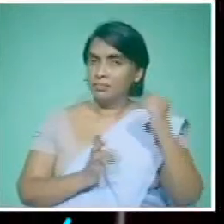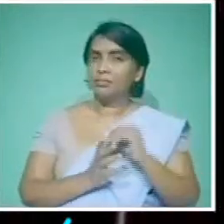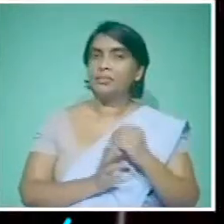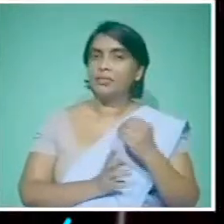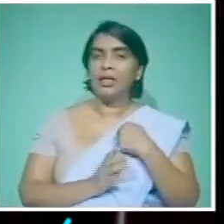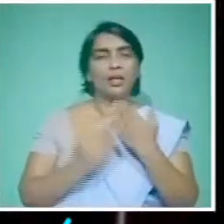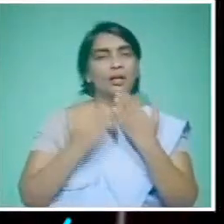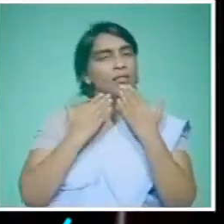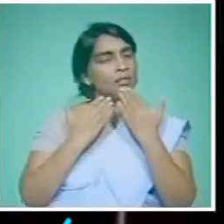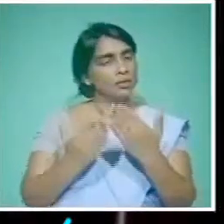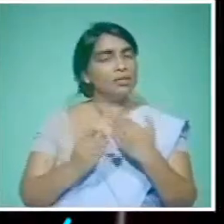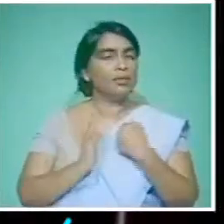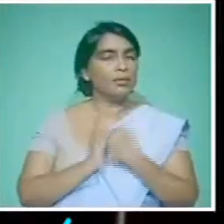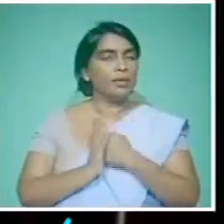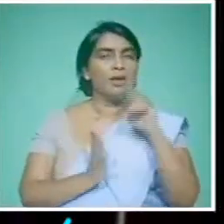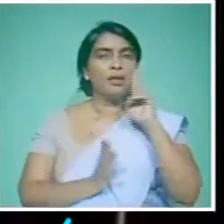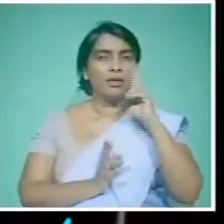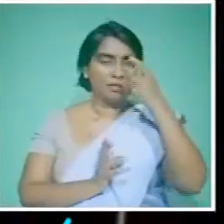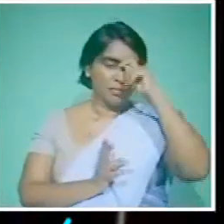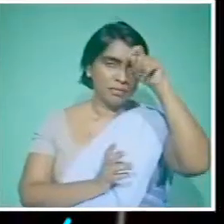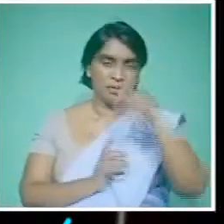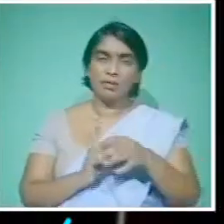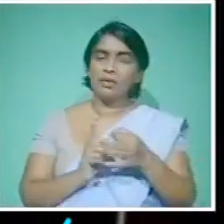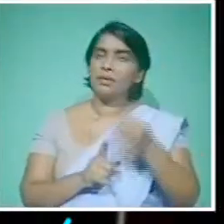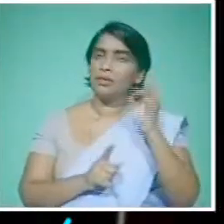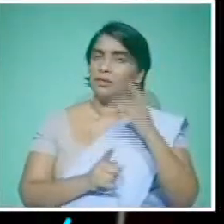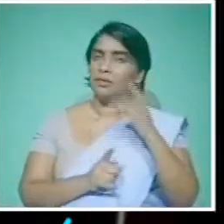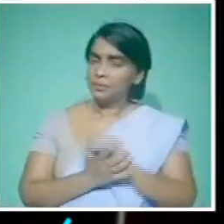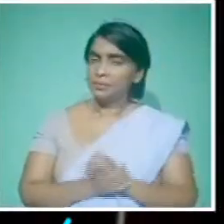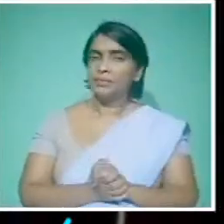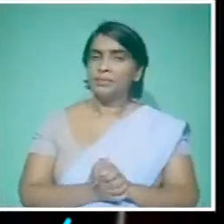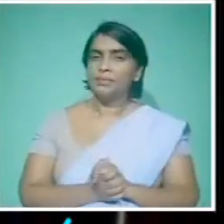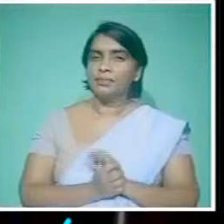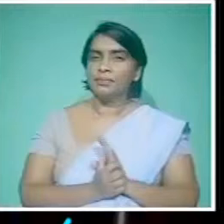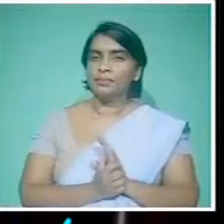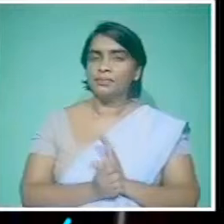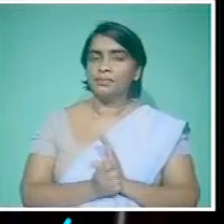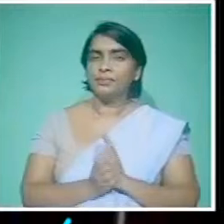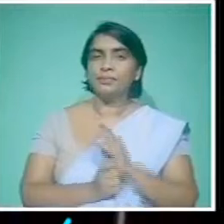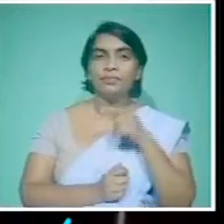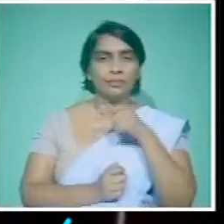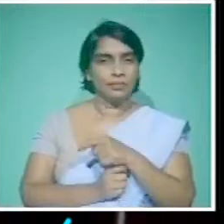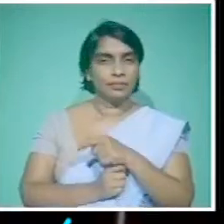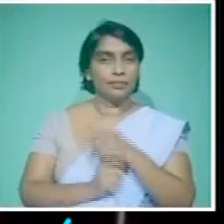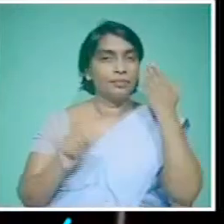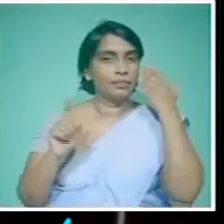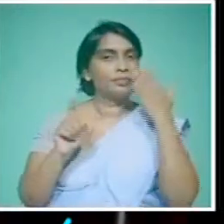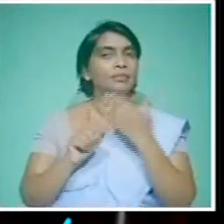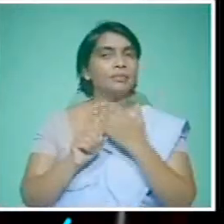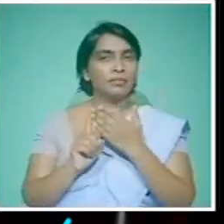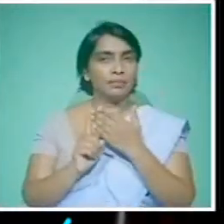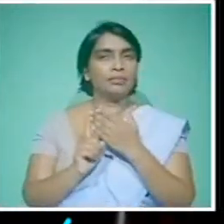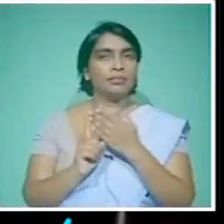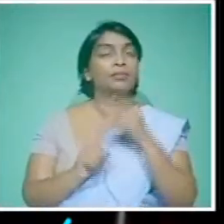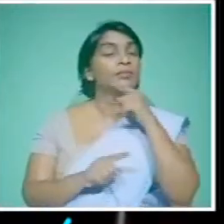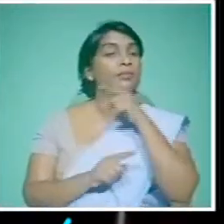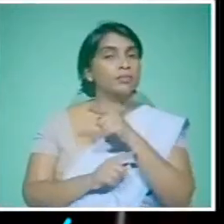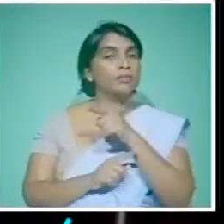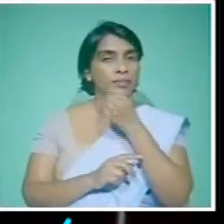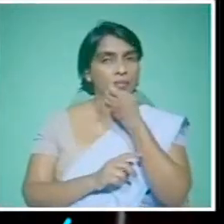මම ස්තුතිවන්ත වෙනවා ගරු රනිල් වික්‍රමසිංහ අපේ ජනාධිපතිතුමාට මේ ගැන